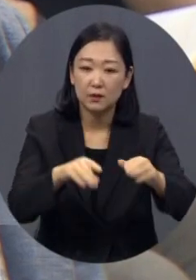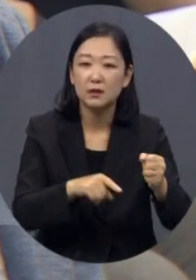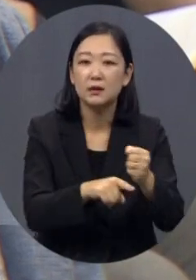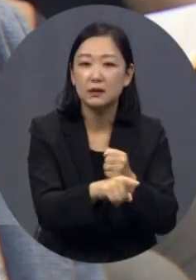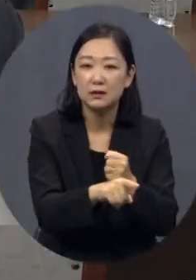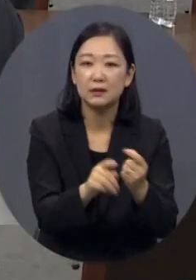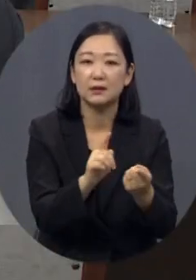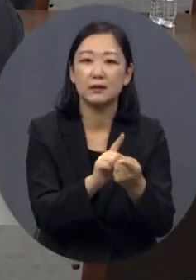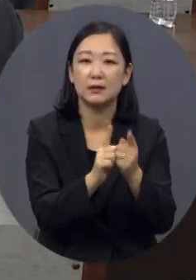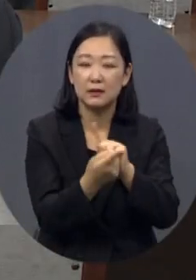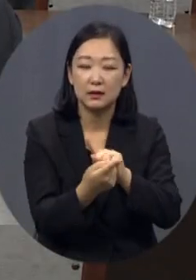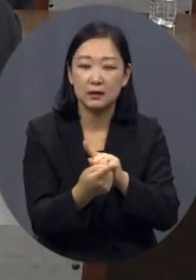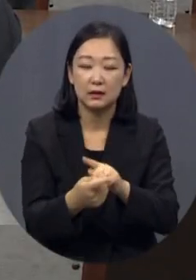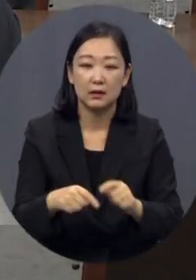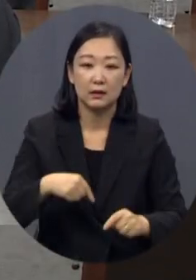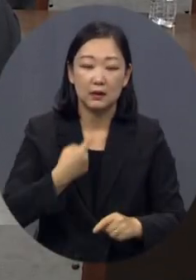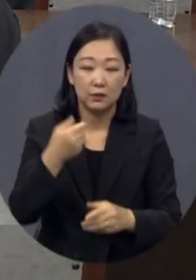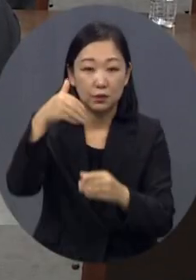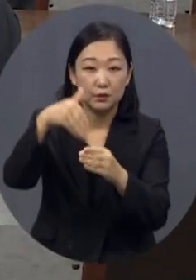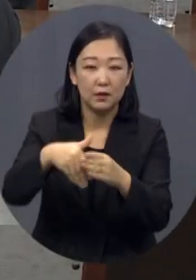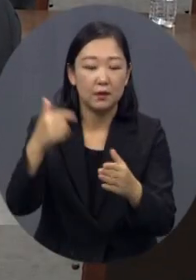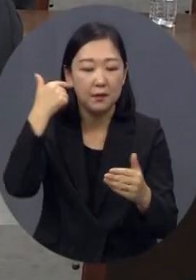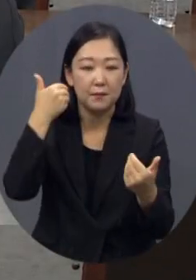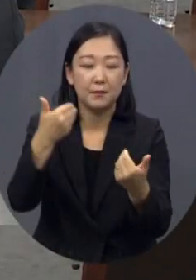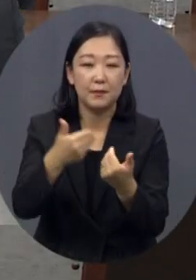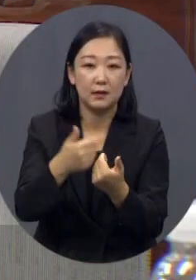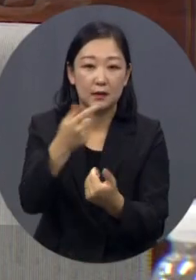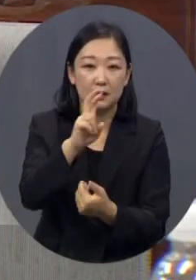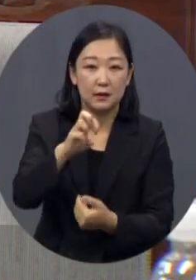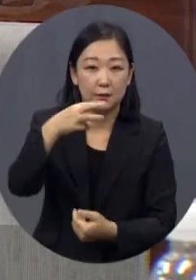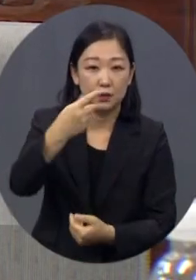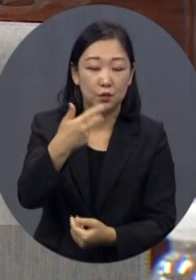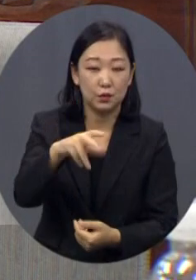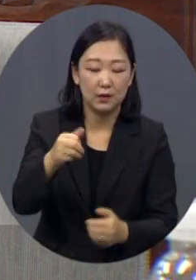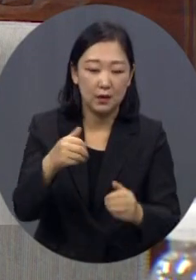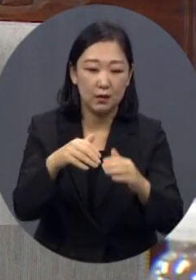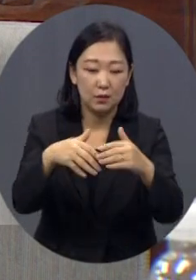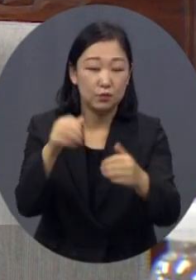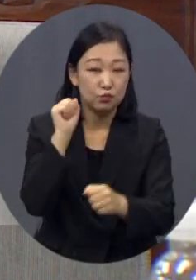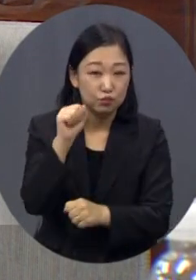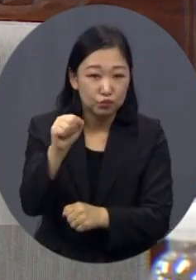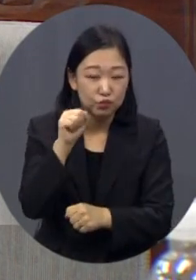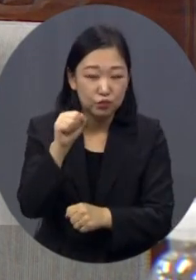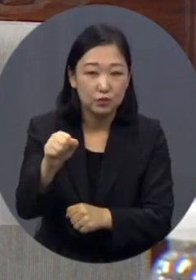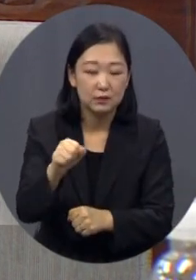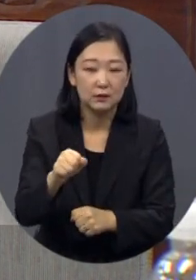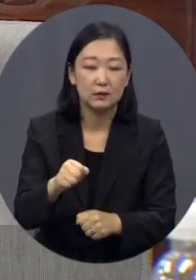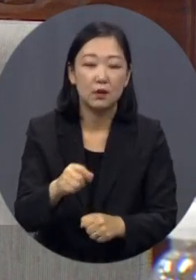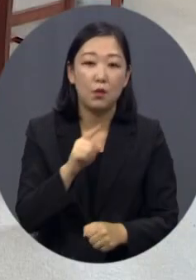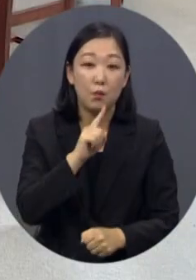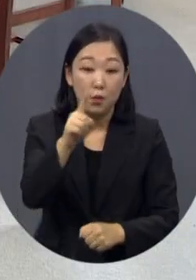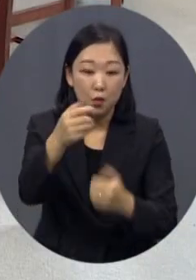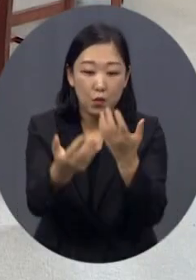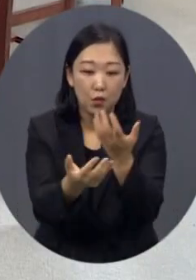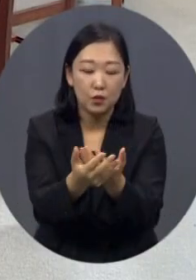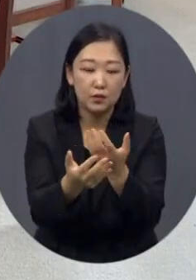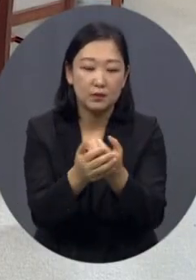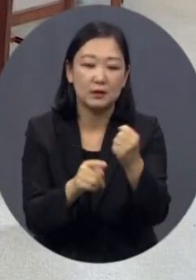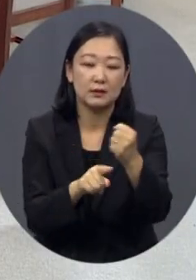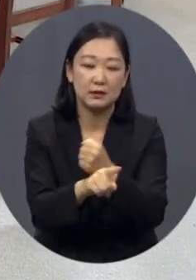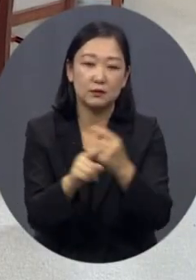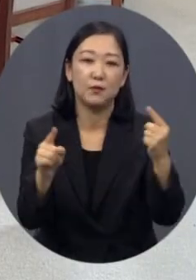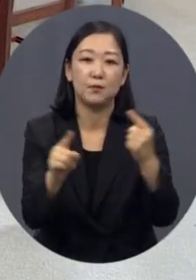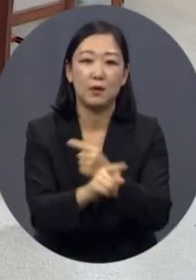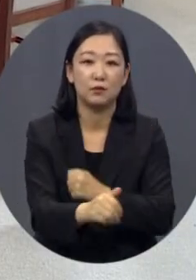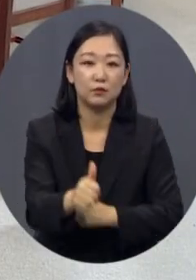대신 단독 선거를 반대한 남로당 제주도당의 무장봉기라는 4.3 진상조사 보고서의 정의로